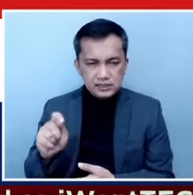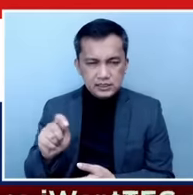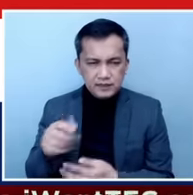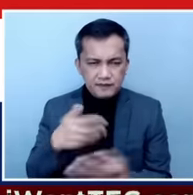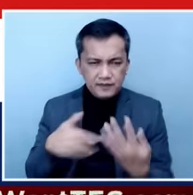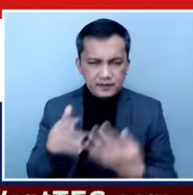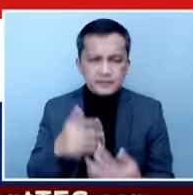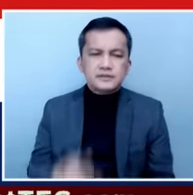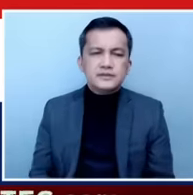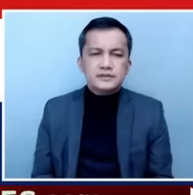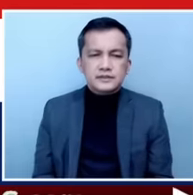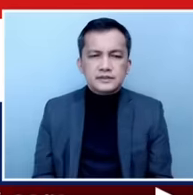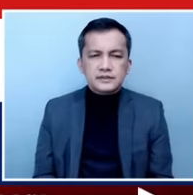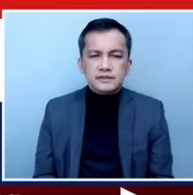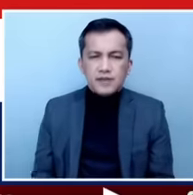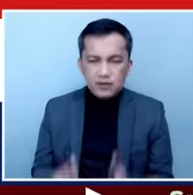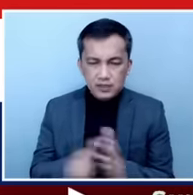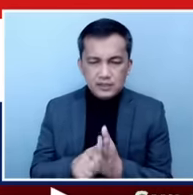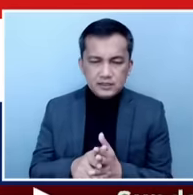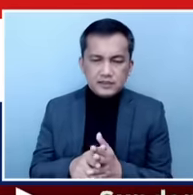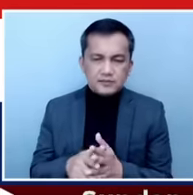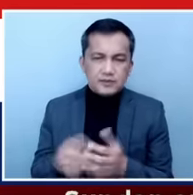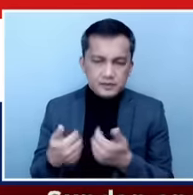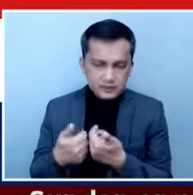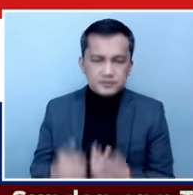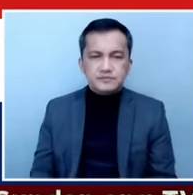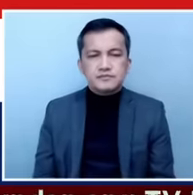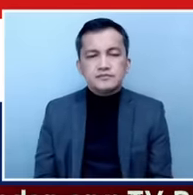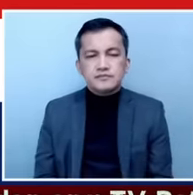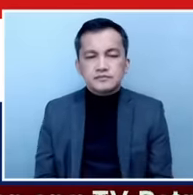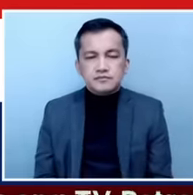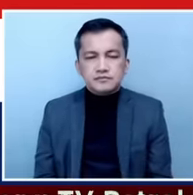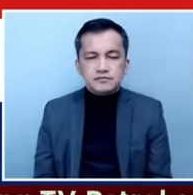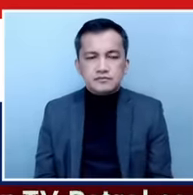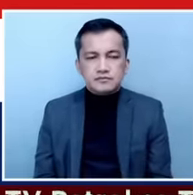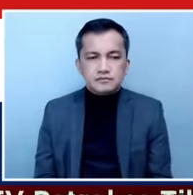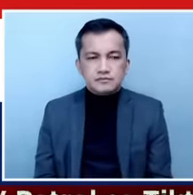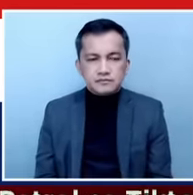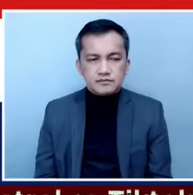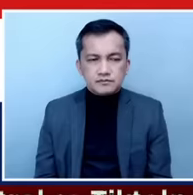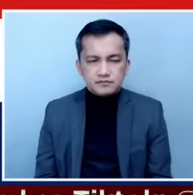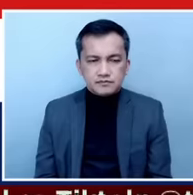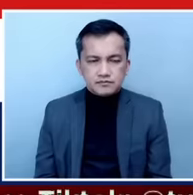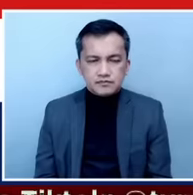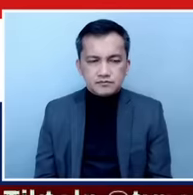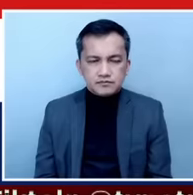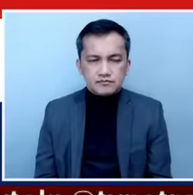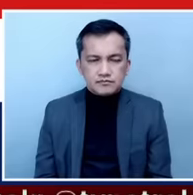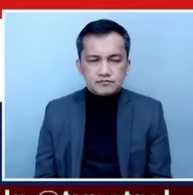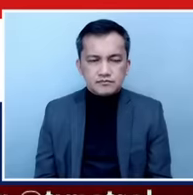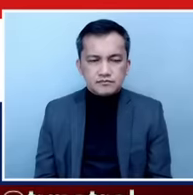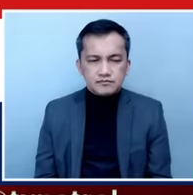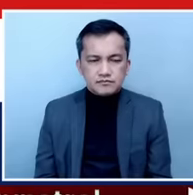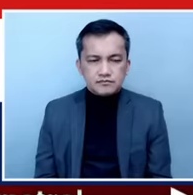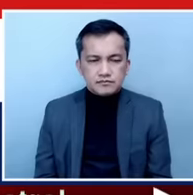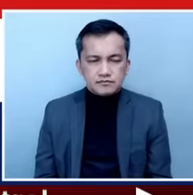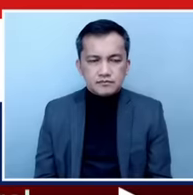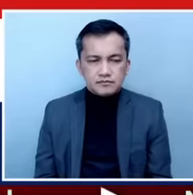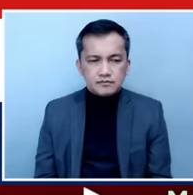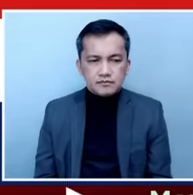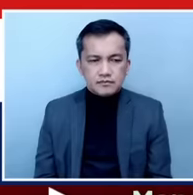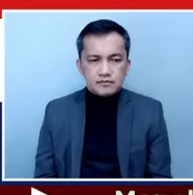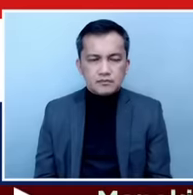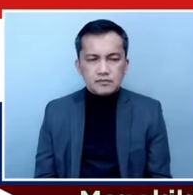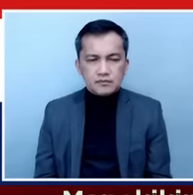mere messages and photos, I don't think that is proof. Actually, it's nakalagay sa pleadings namin yan eh. It